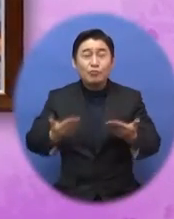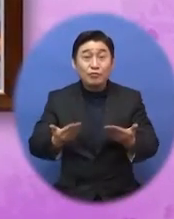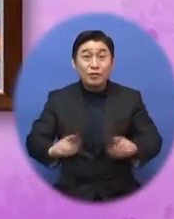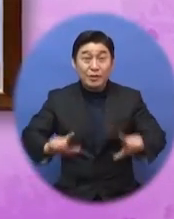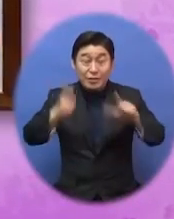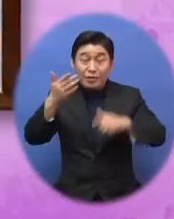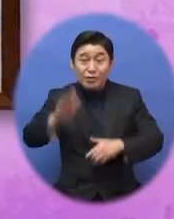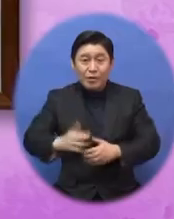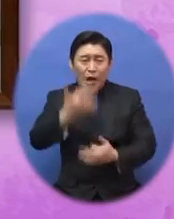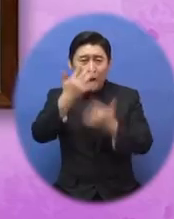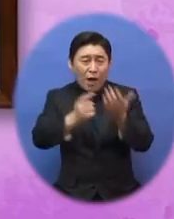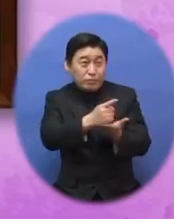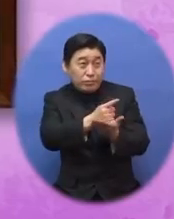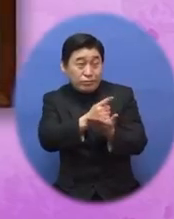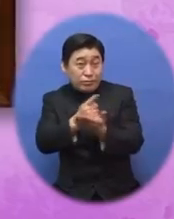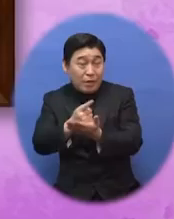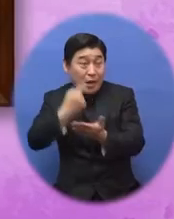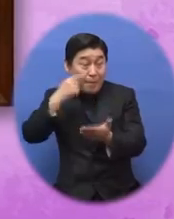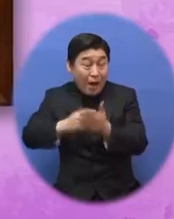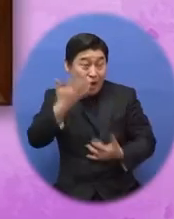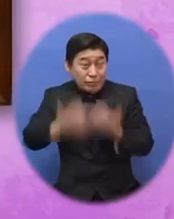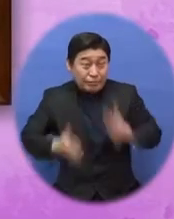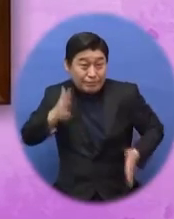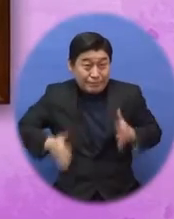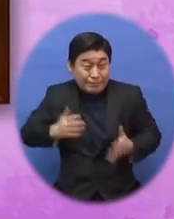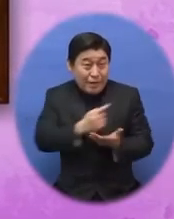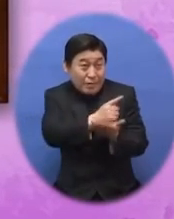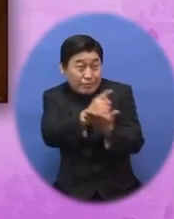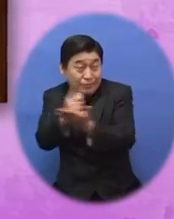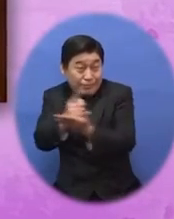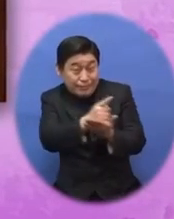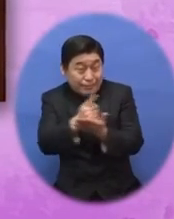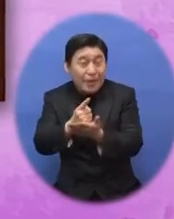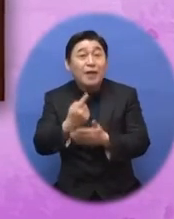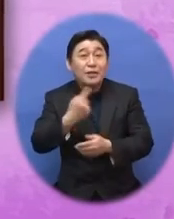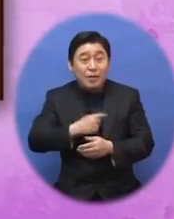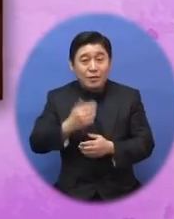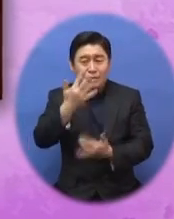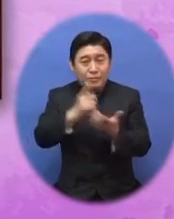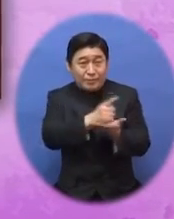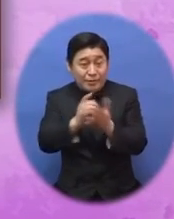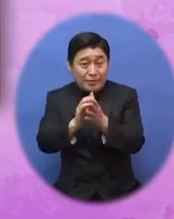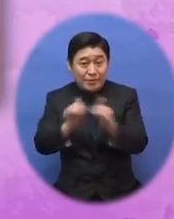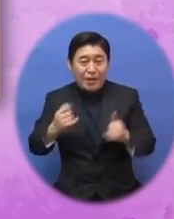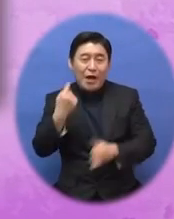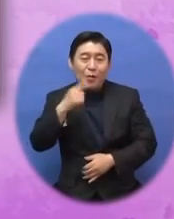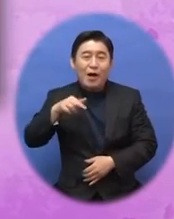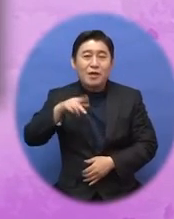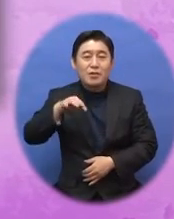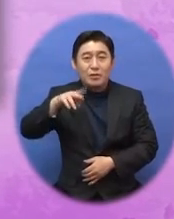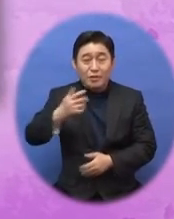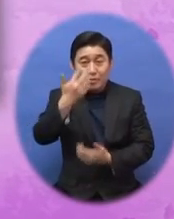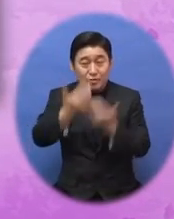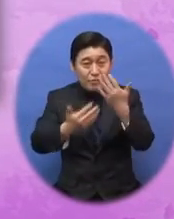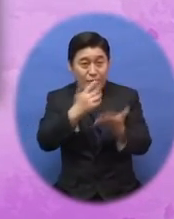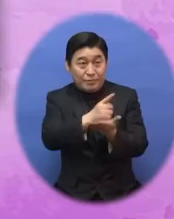휴일이었지만 화재 현장을 발견하기가 무섭게 불 속으로 뛰어들었던 황정선